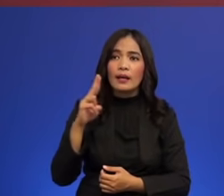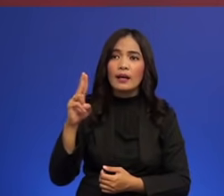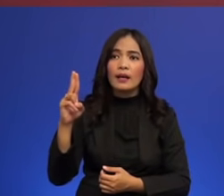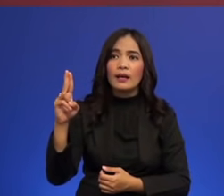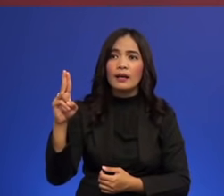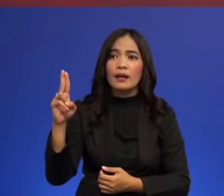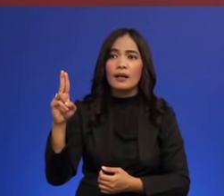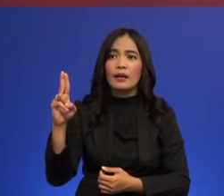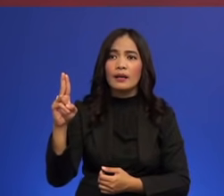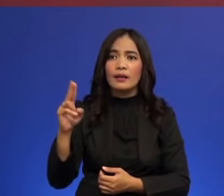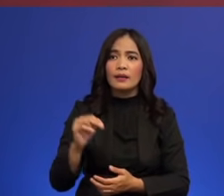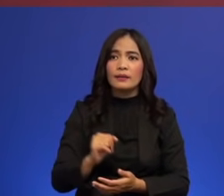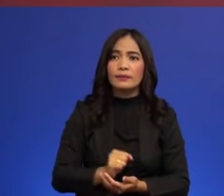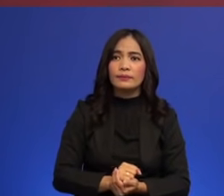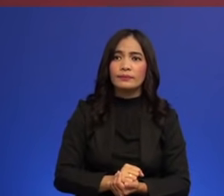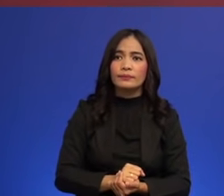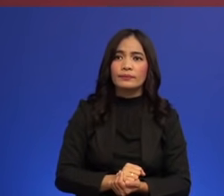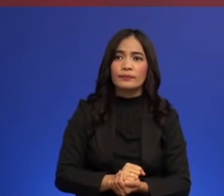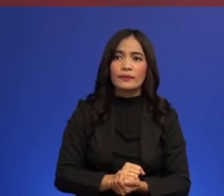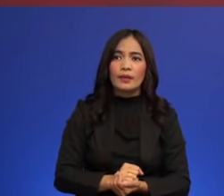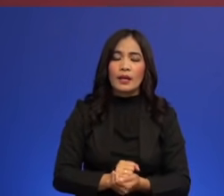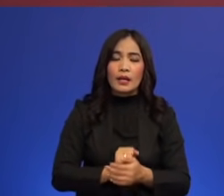percaya